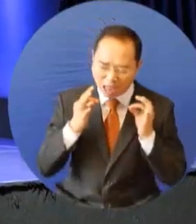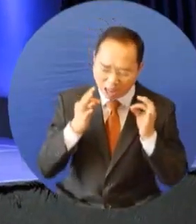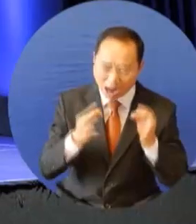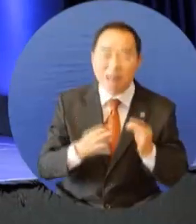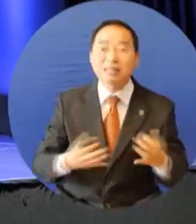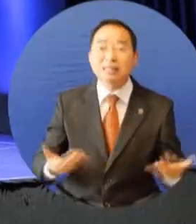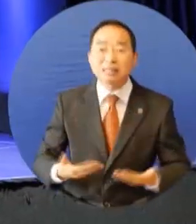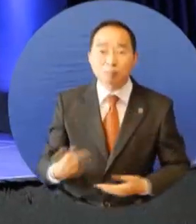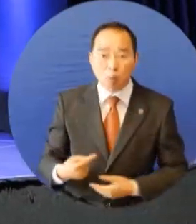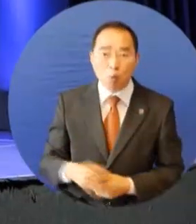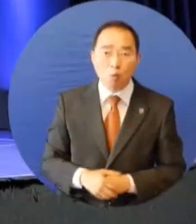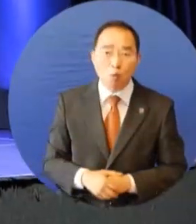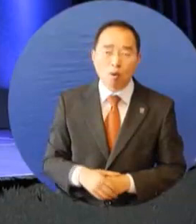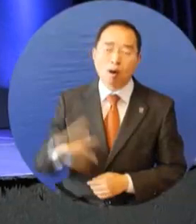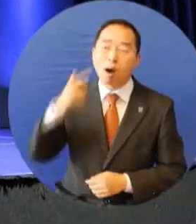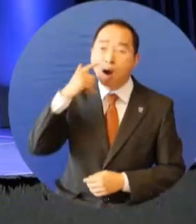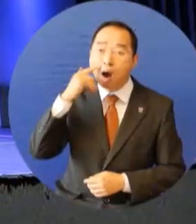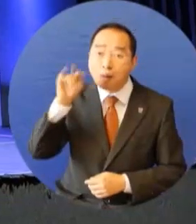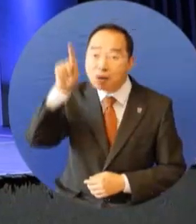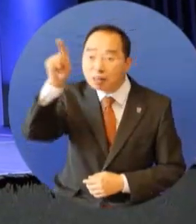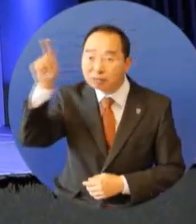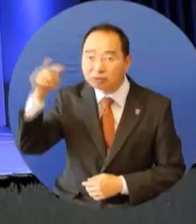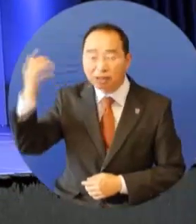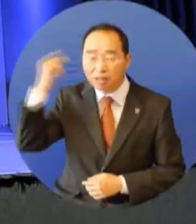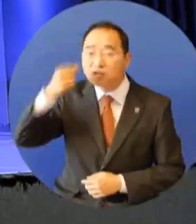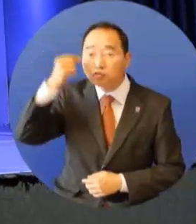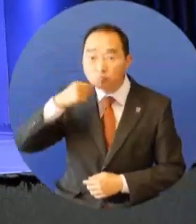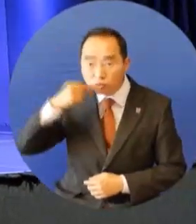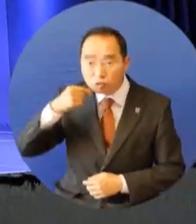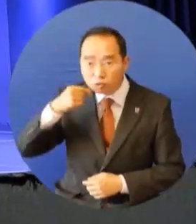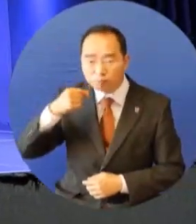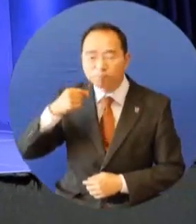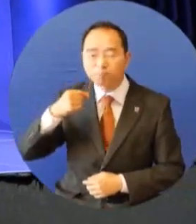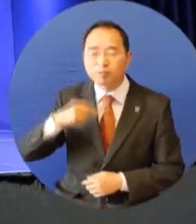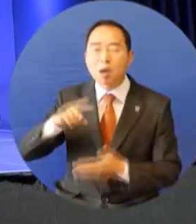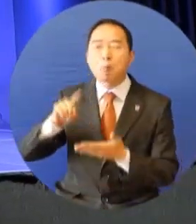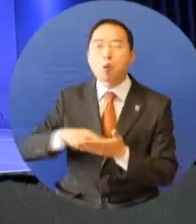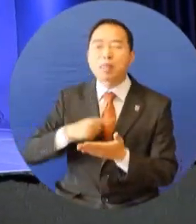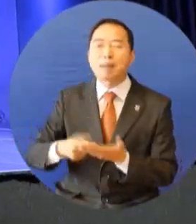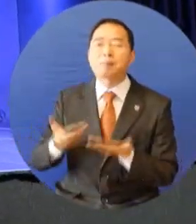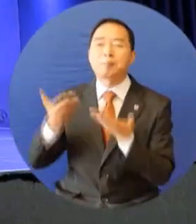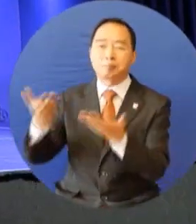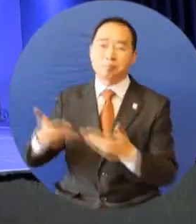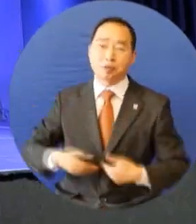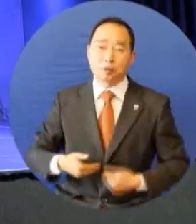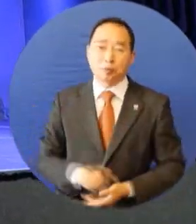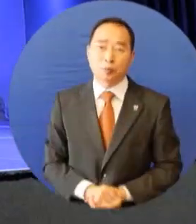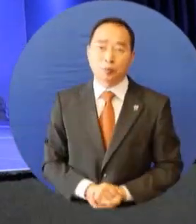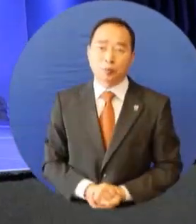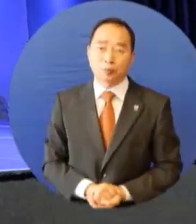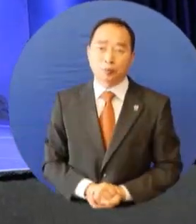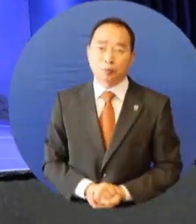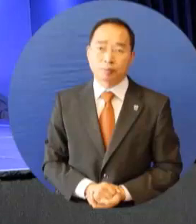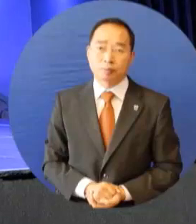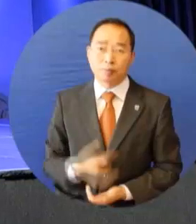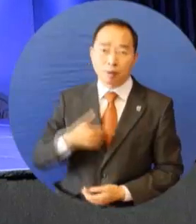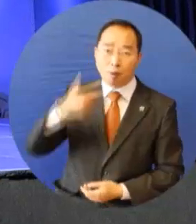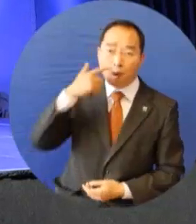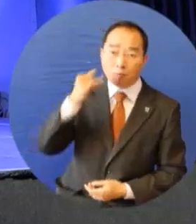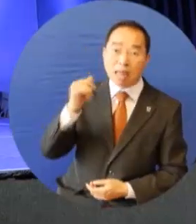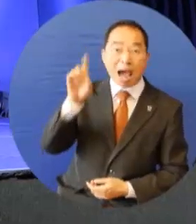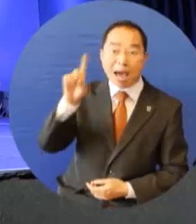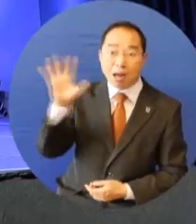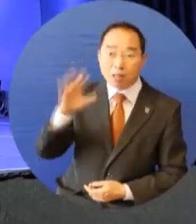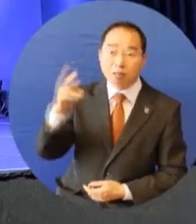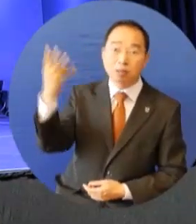내가 열심히 최선을 다해서 잘 살아야 하는 이유는 뭐냐. 바로 그런 어머니들의 눈물값을